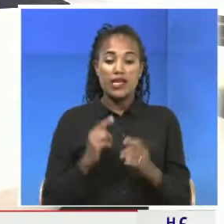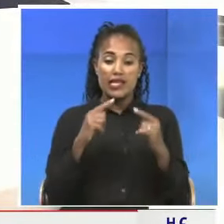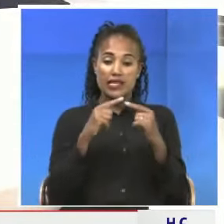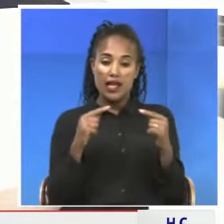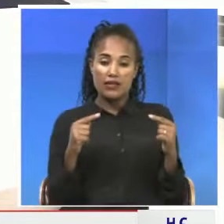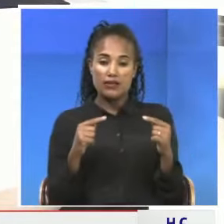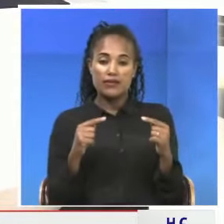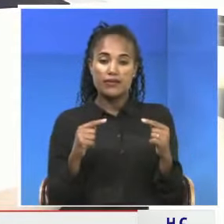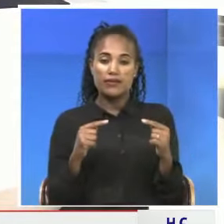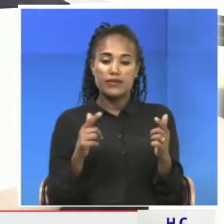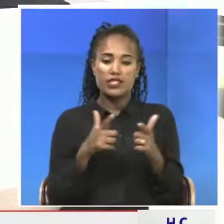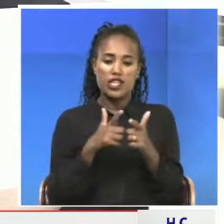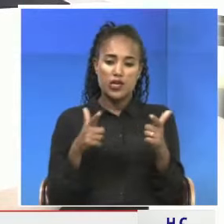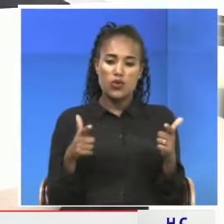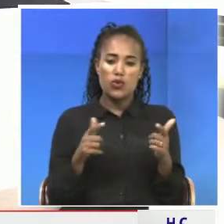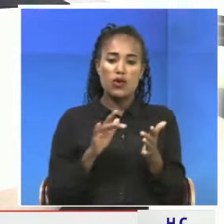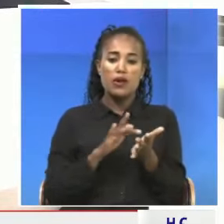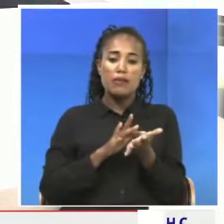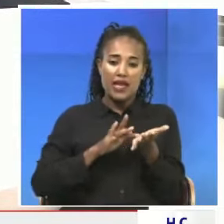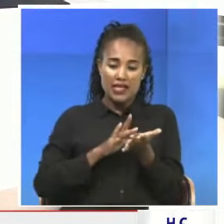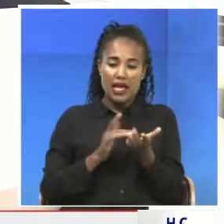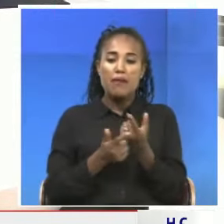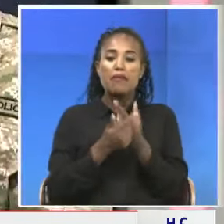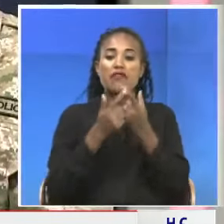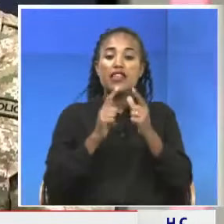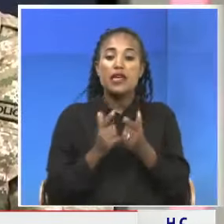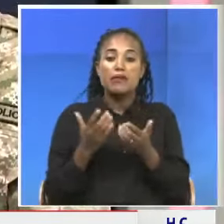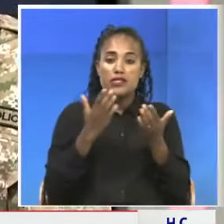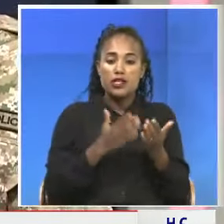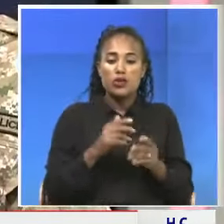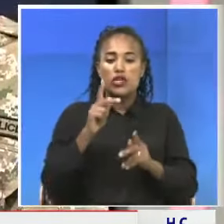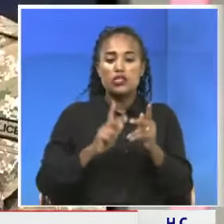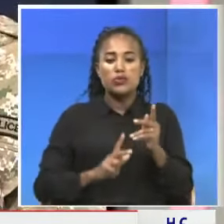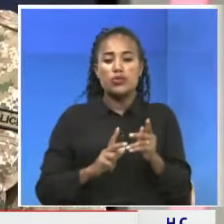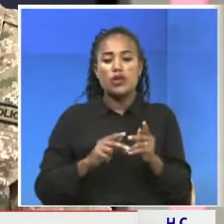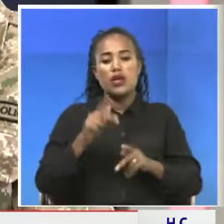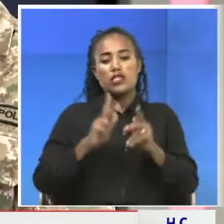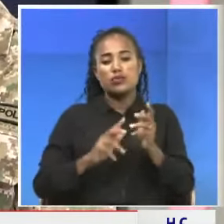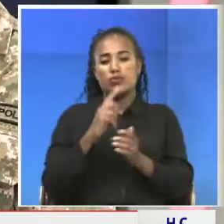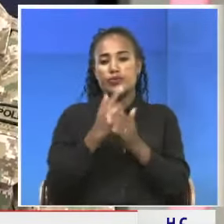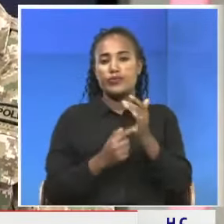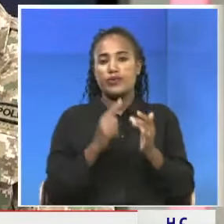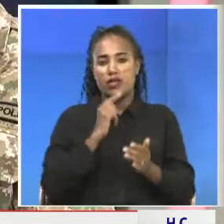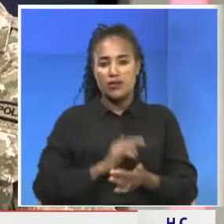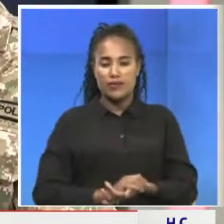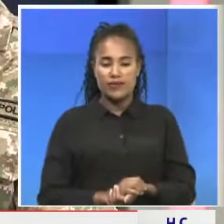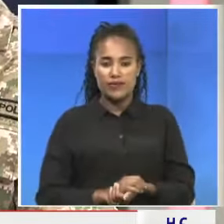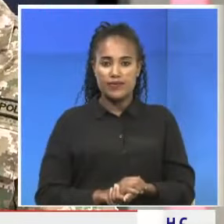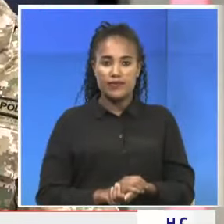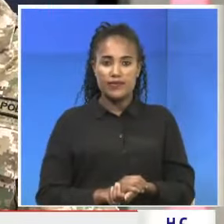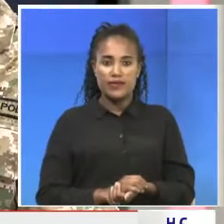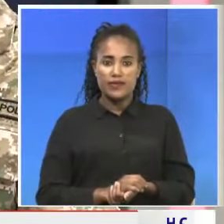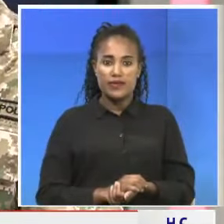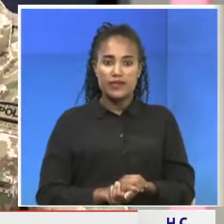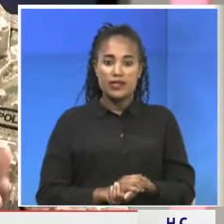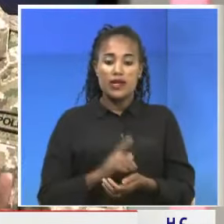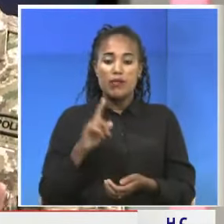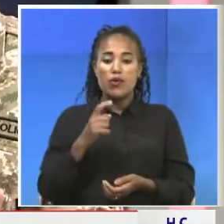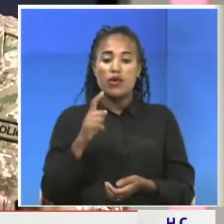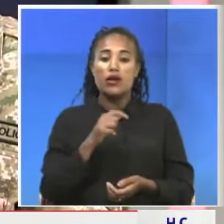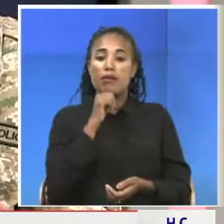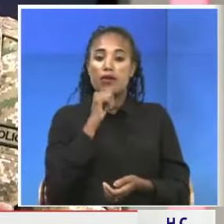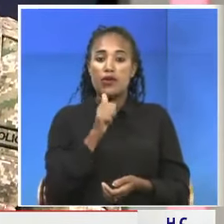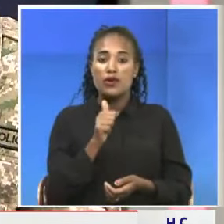ለሰርጎ ገቦች ትልቁ መድኃኒትና መፍትሄ የሚሰጠው ህዝቡና ህዝቡ ብቻ ነው።